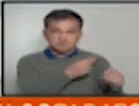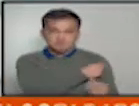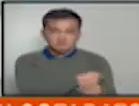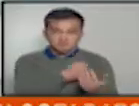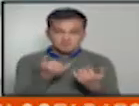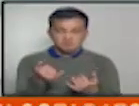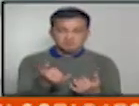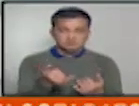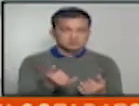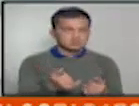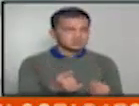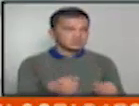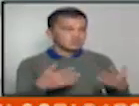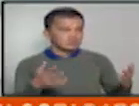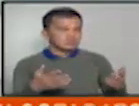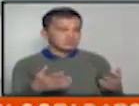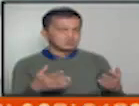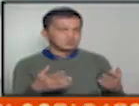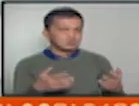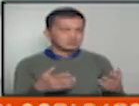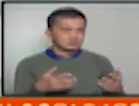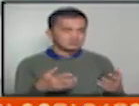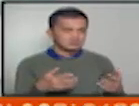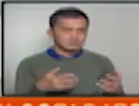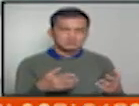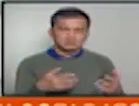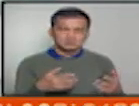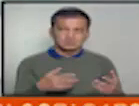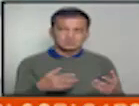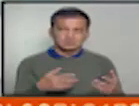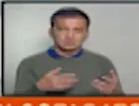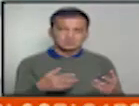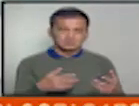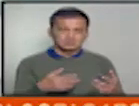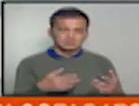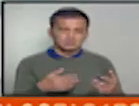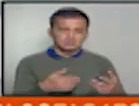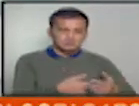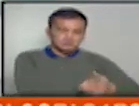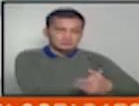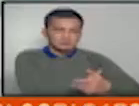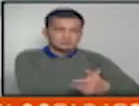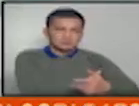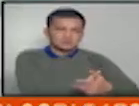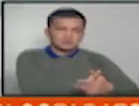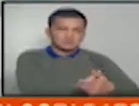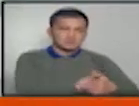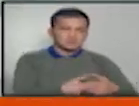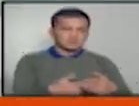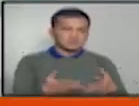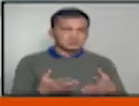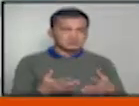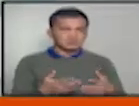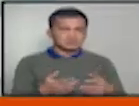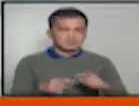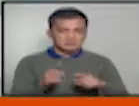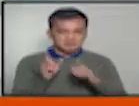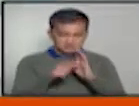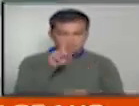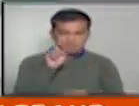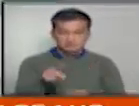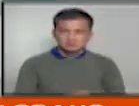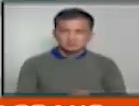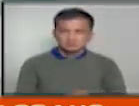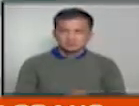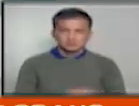ngayon? Wala na po. Palpo, tumama dito sa laman nung sa may kilikili, sir. Apa, pero pwede namin later makausap